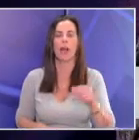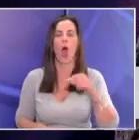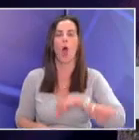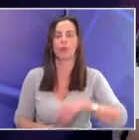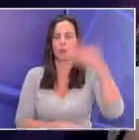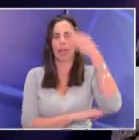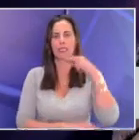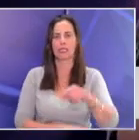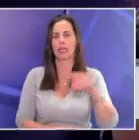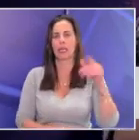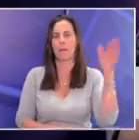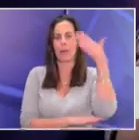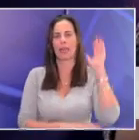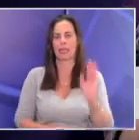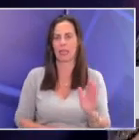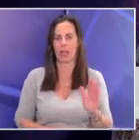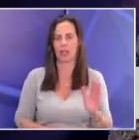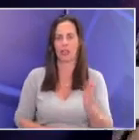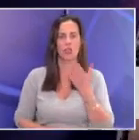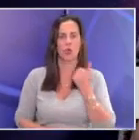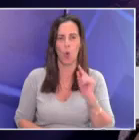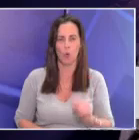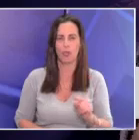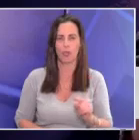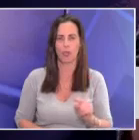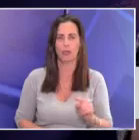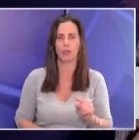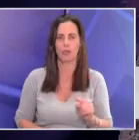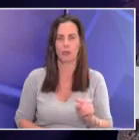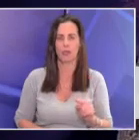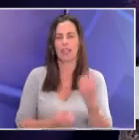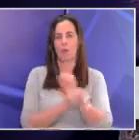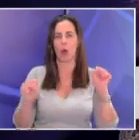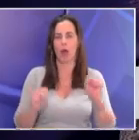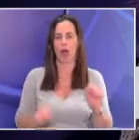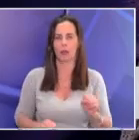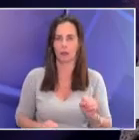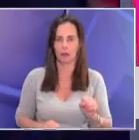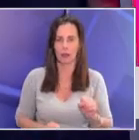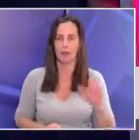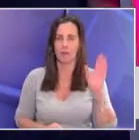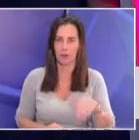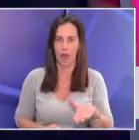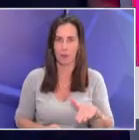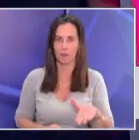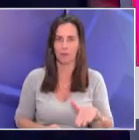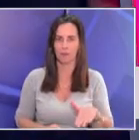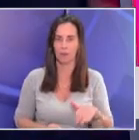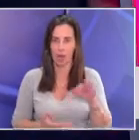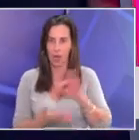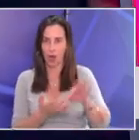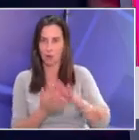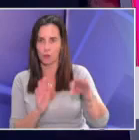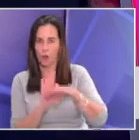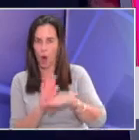של מדינת ישראל כמדינה יהודית דמוקרטית. איפה עובר הקו? וגם, אגב, כתוב